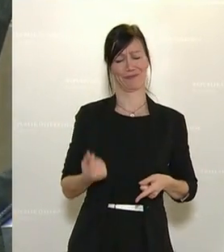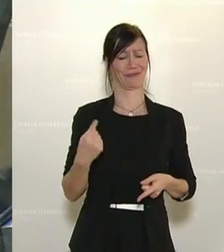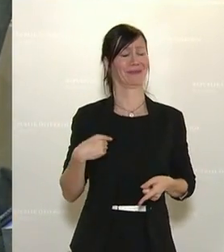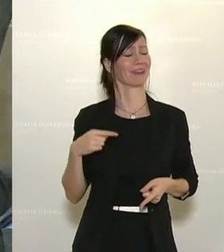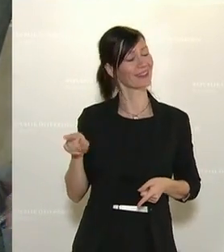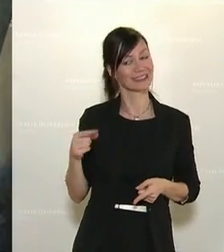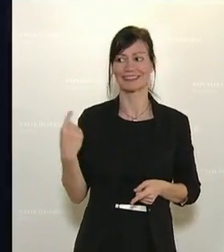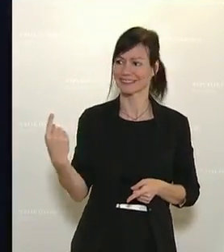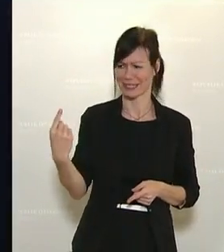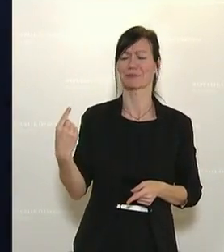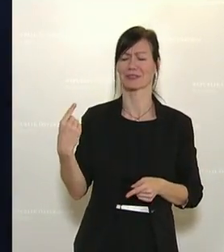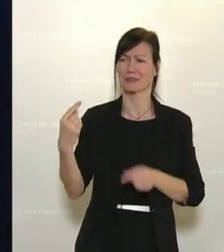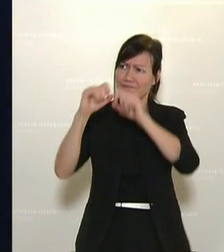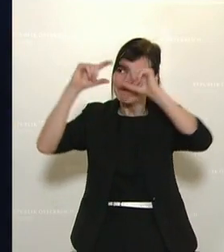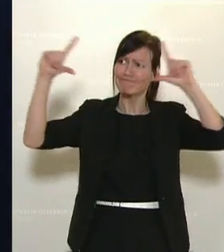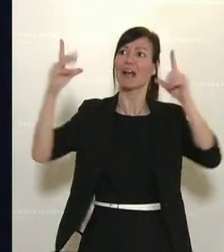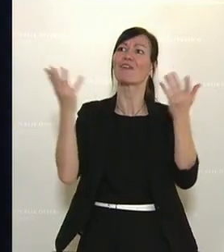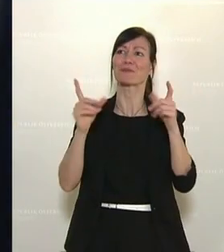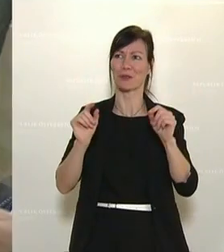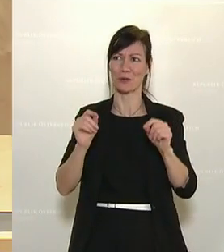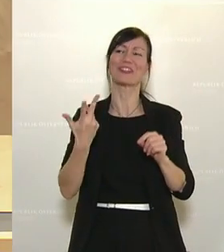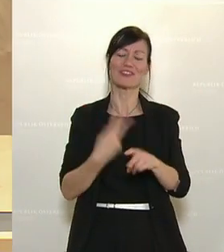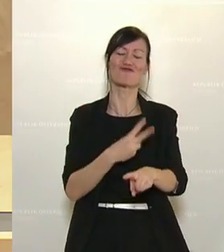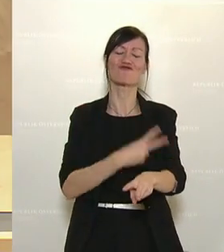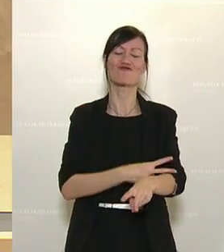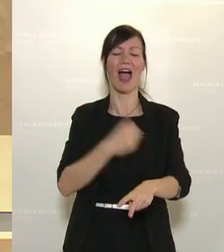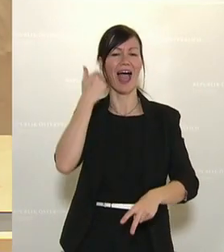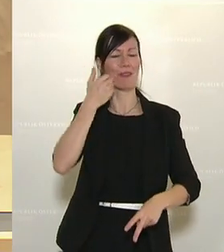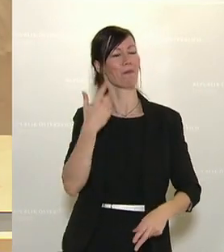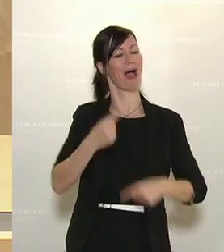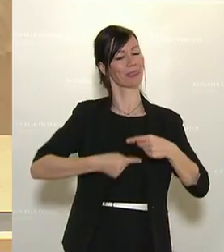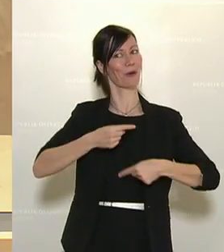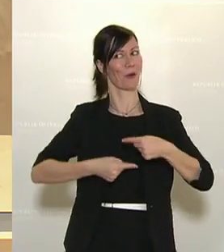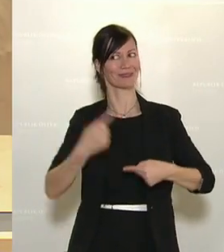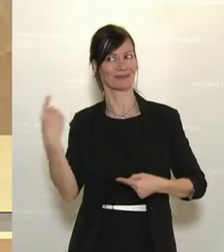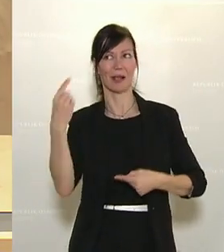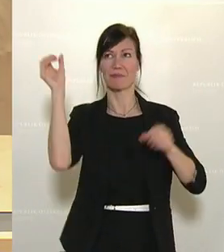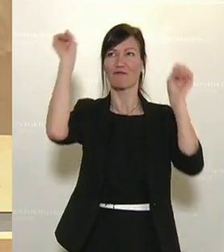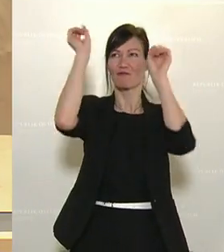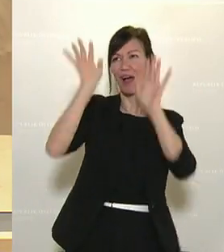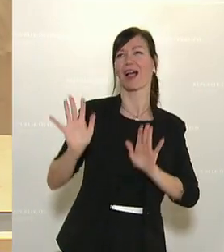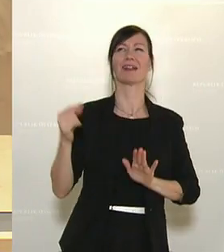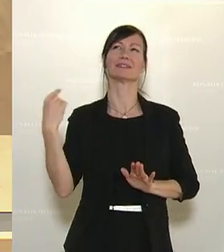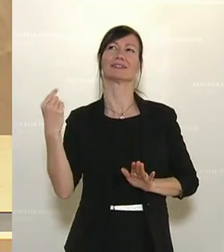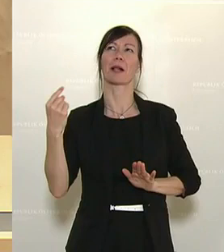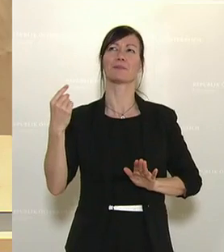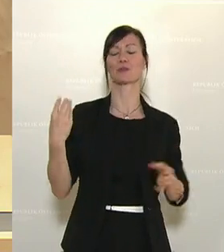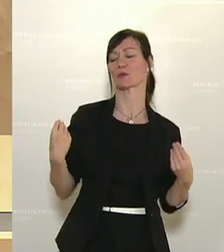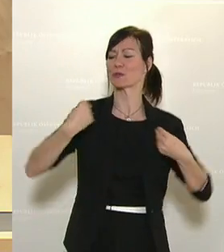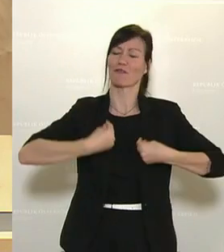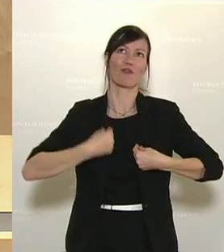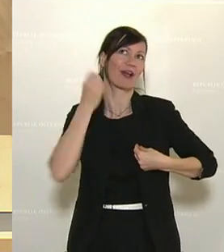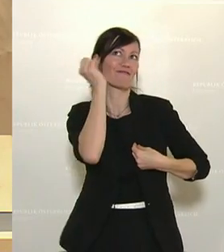Vorstellung davon, was staatsmännisch ist, ausführlich zur Schau gestellt mit Fantasieuniformen und dem Einfärben